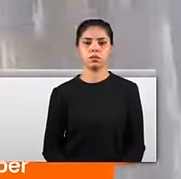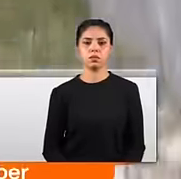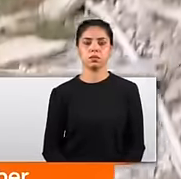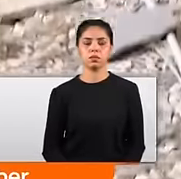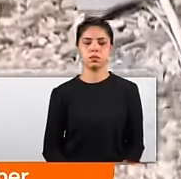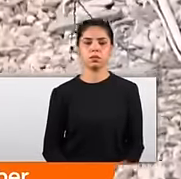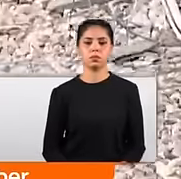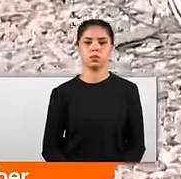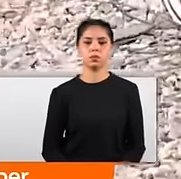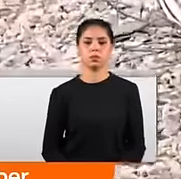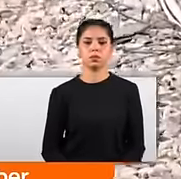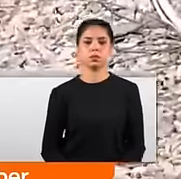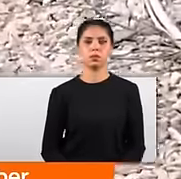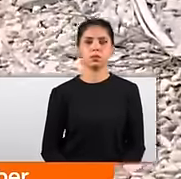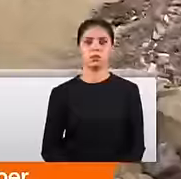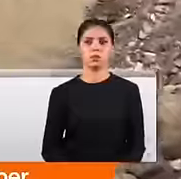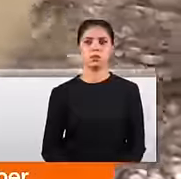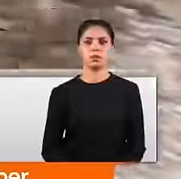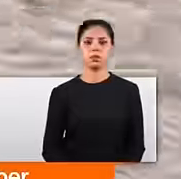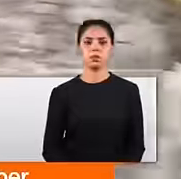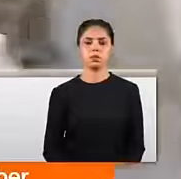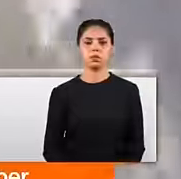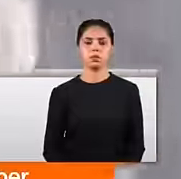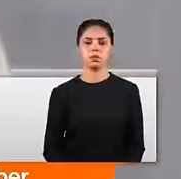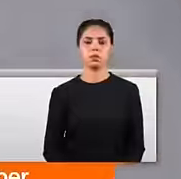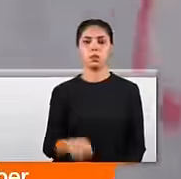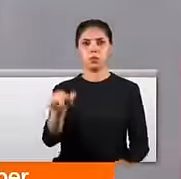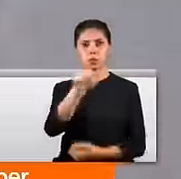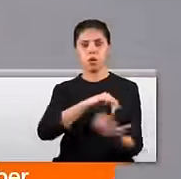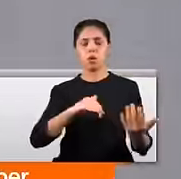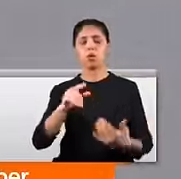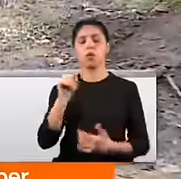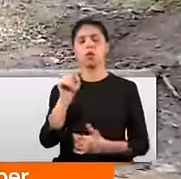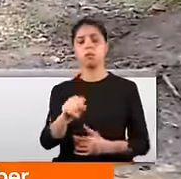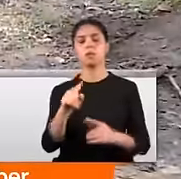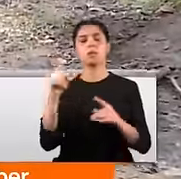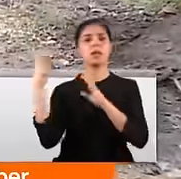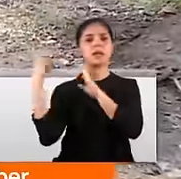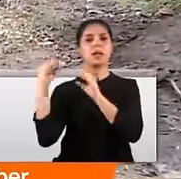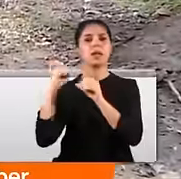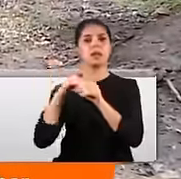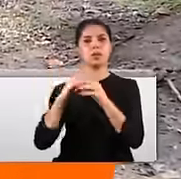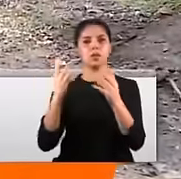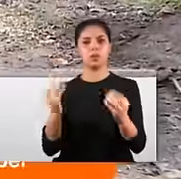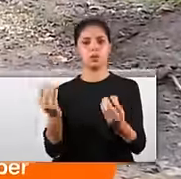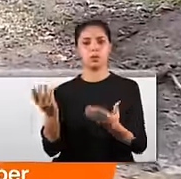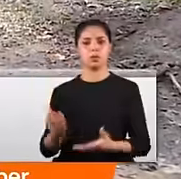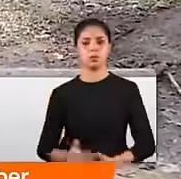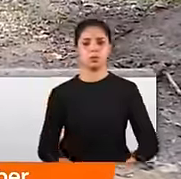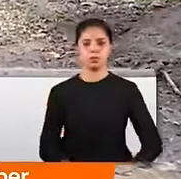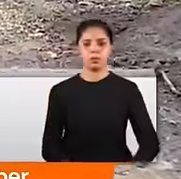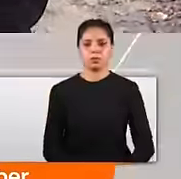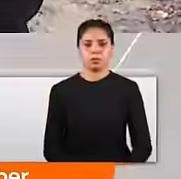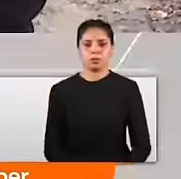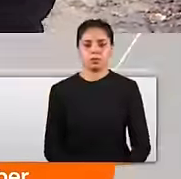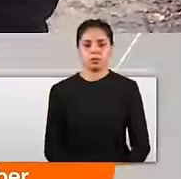hani sanki burası beni böyle çekiyormuş gibi geliyor. Fıkra gibi olay Marmara Ereğlisi'nde yaşandı. Bizim müteahhitimiz belediyeye